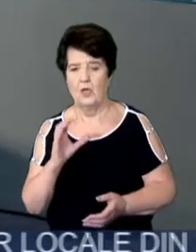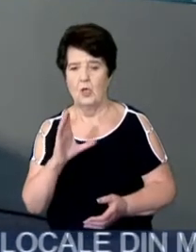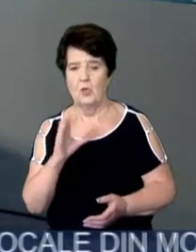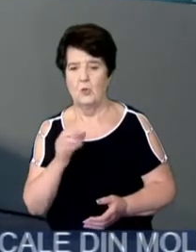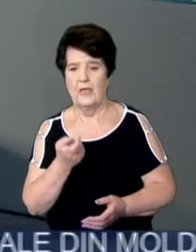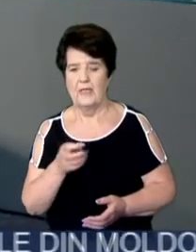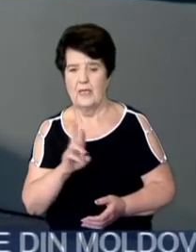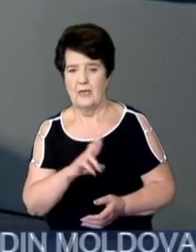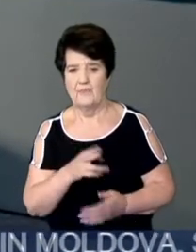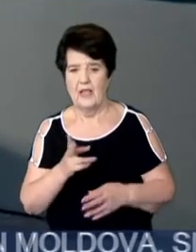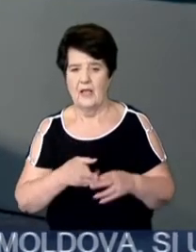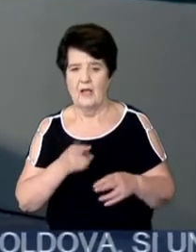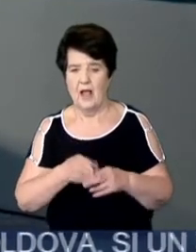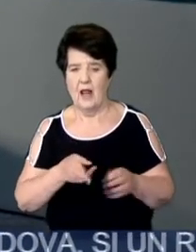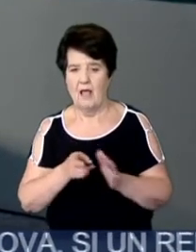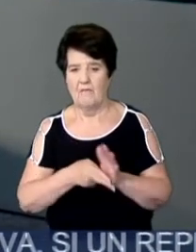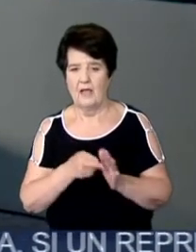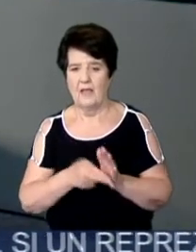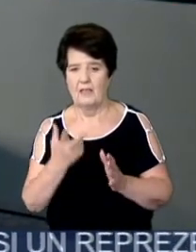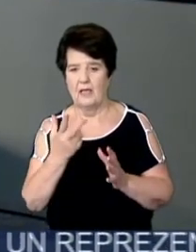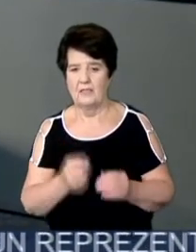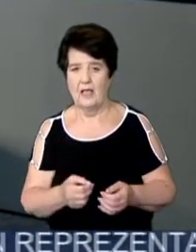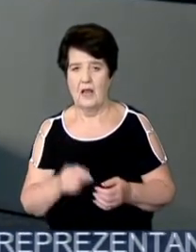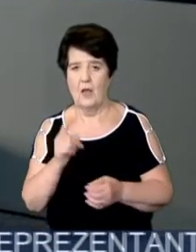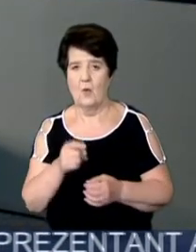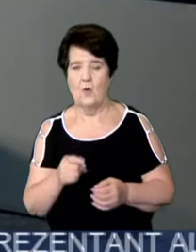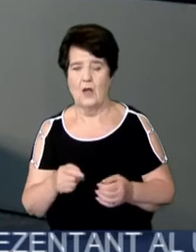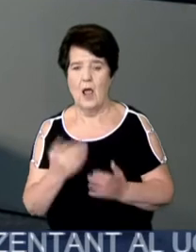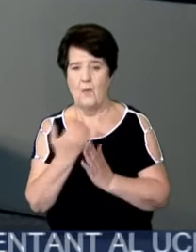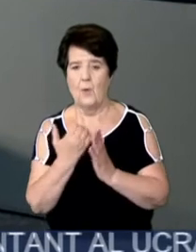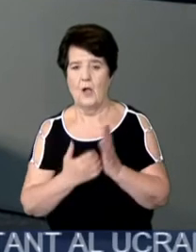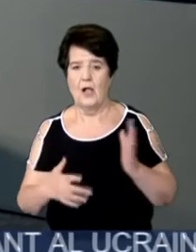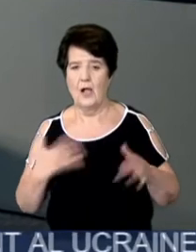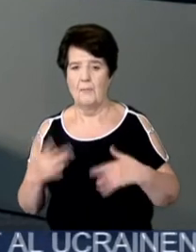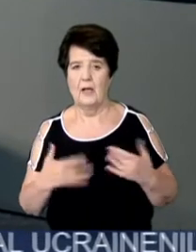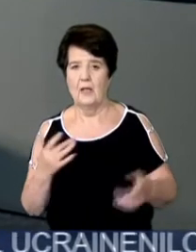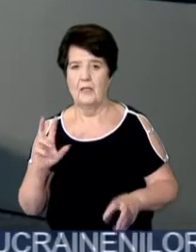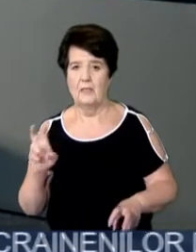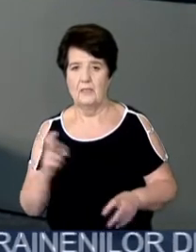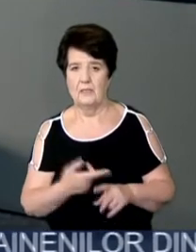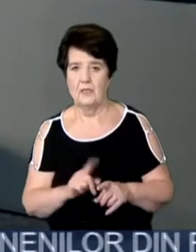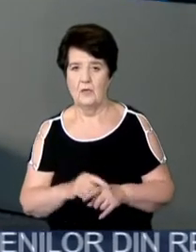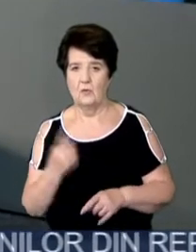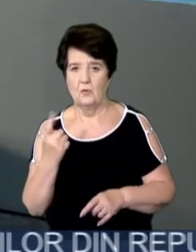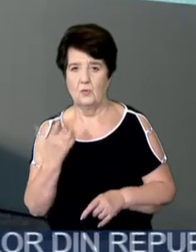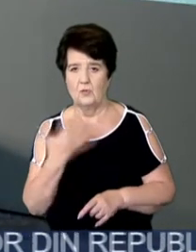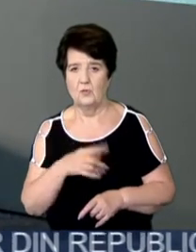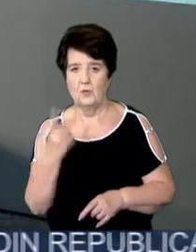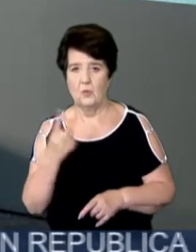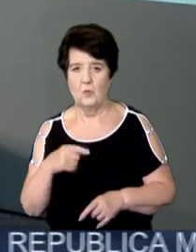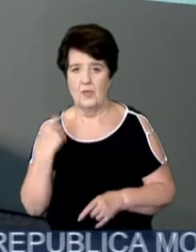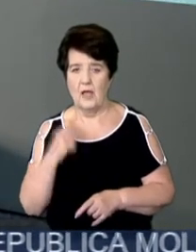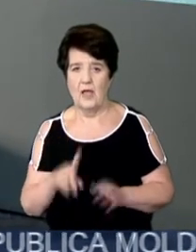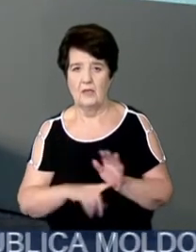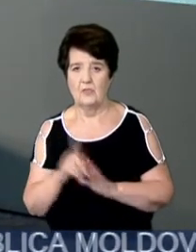Calea Ferată din Moldova va organiza timp de 3 zile un program artistic pentru angajați cu ocazia împlinirea 151 de ani de la fondarea